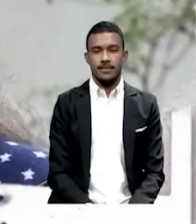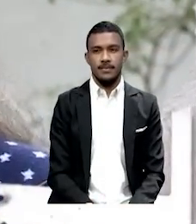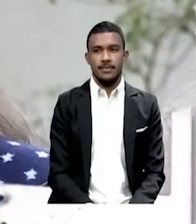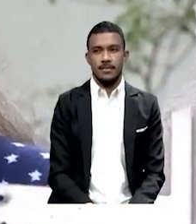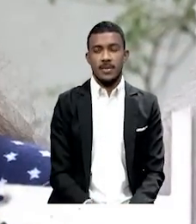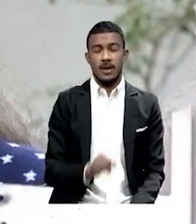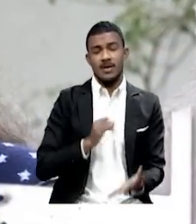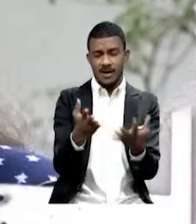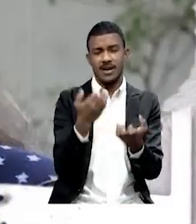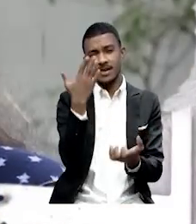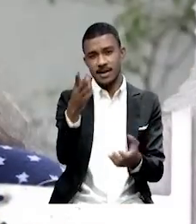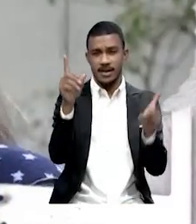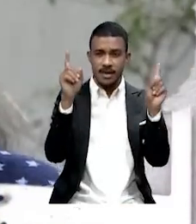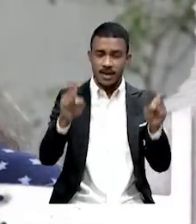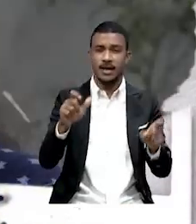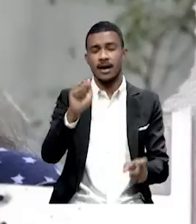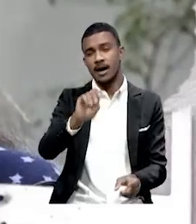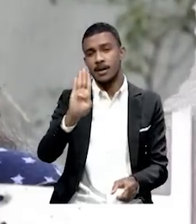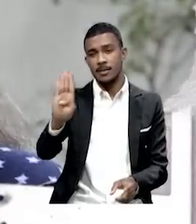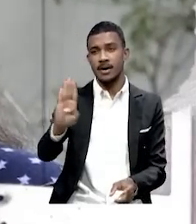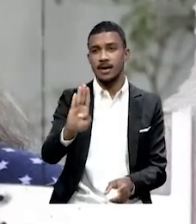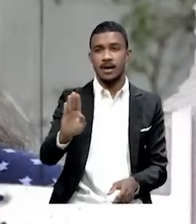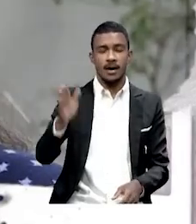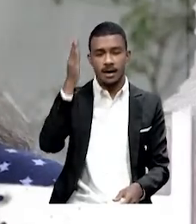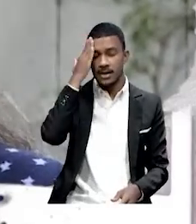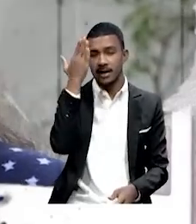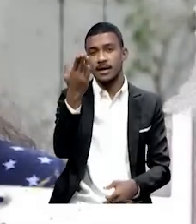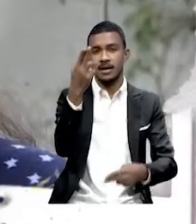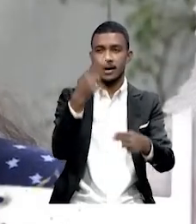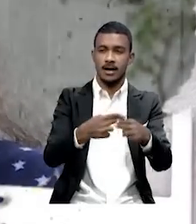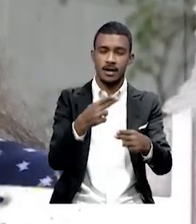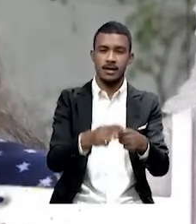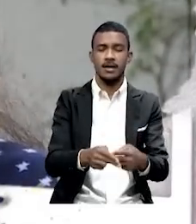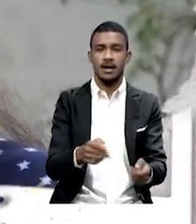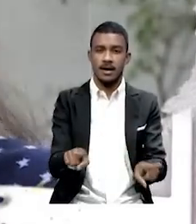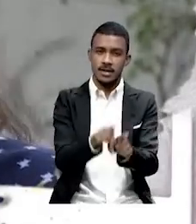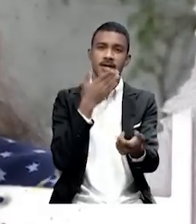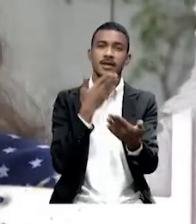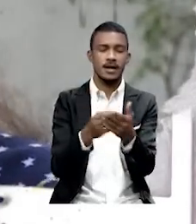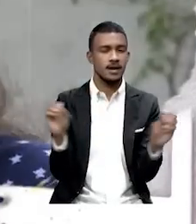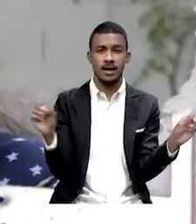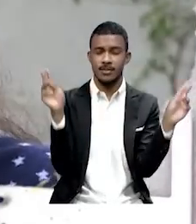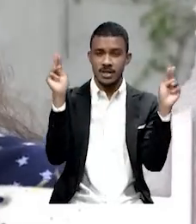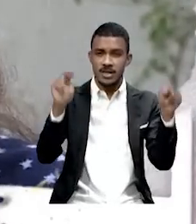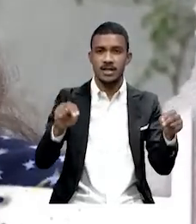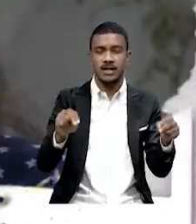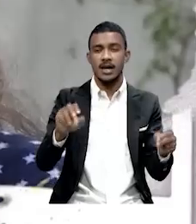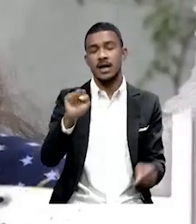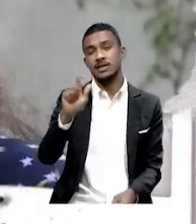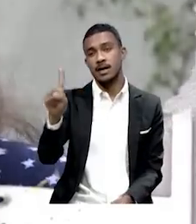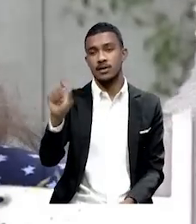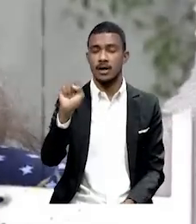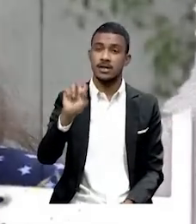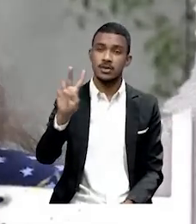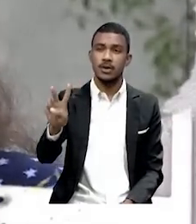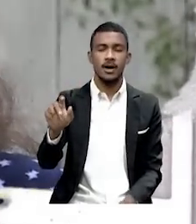Akar ni ane teng ser AB, tu kunes tine narang ni. Ni mus dia kan sala, la persisnya satu, dua, mus dia kela sa. Narang